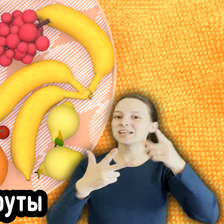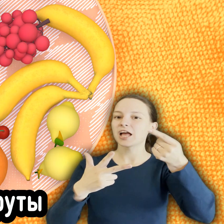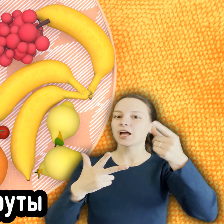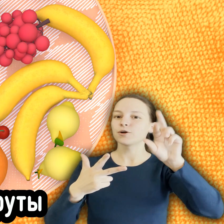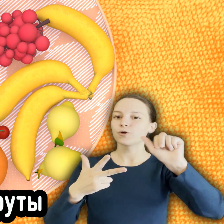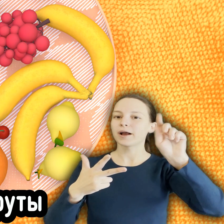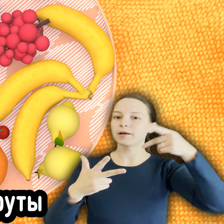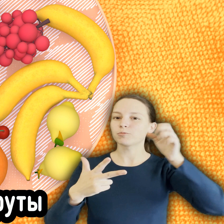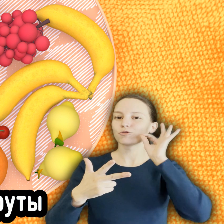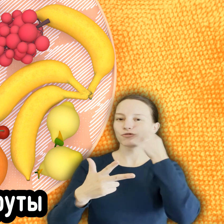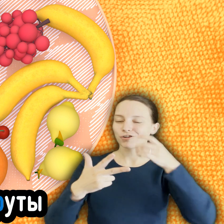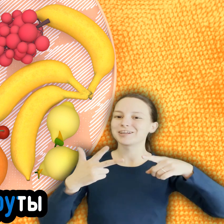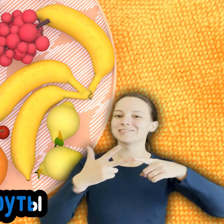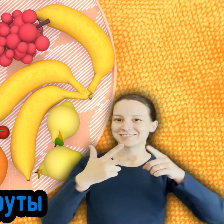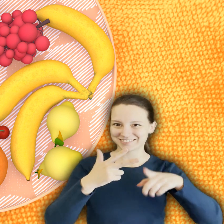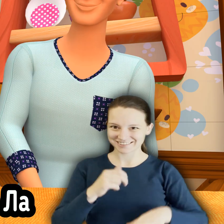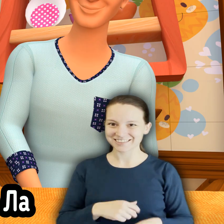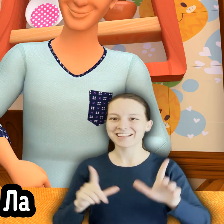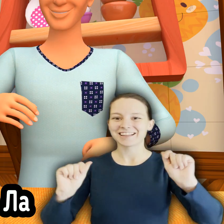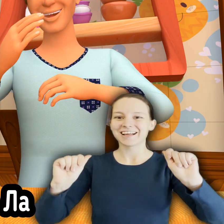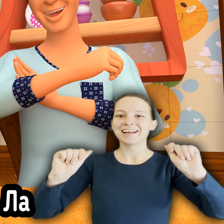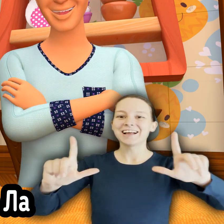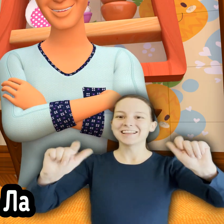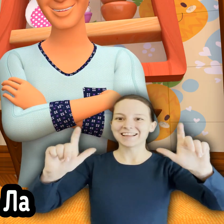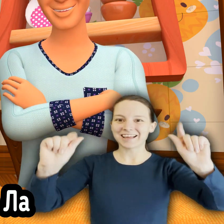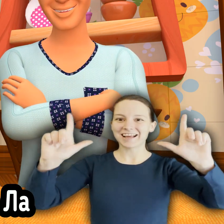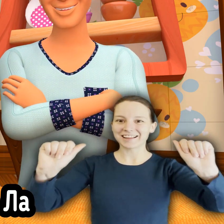Апельсин, банан, грейпфруты.